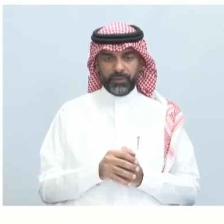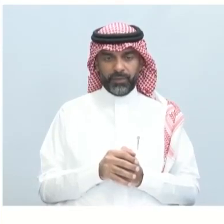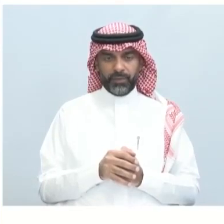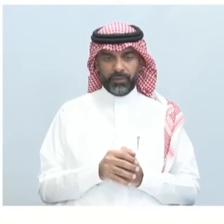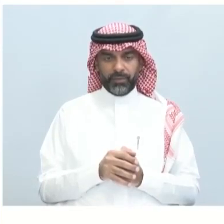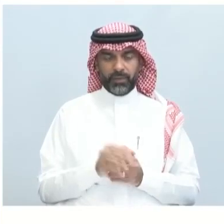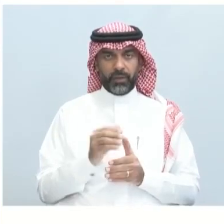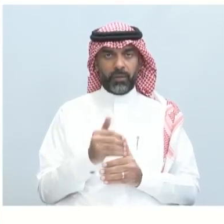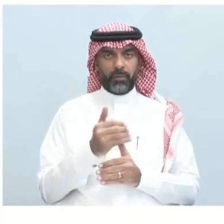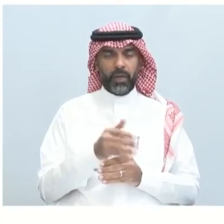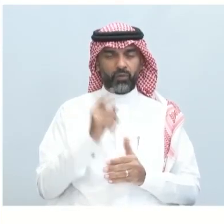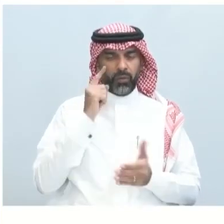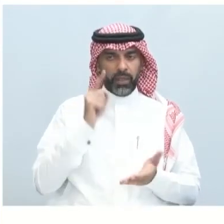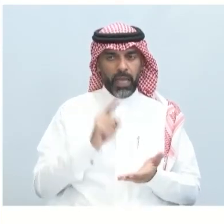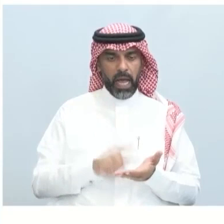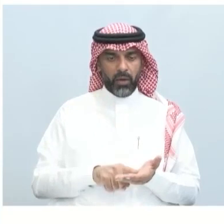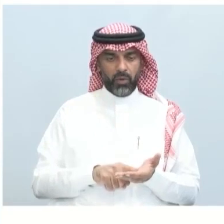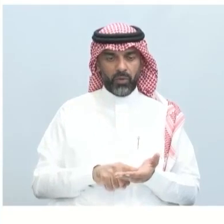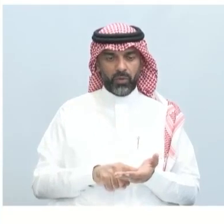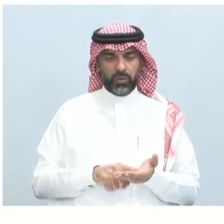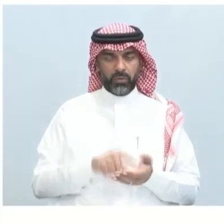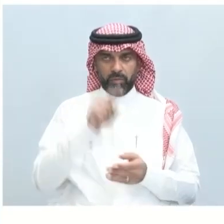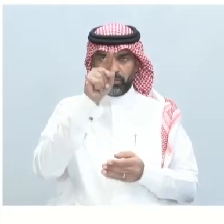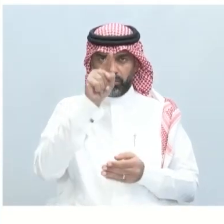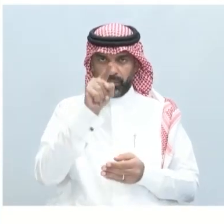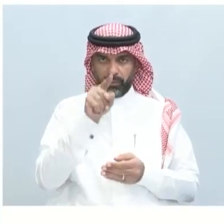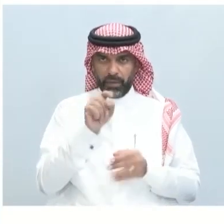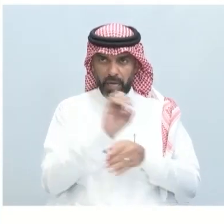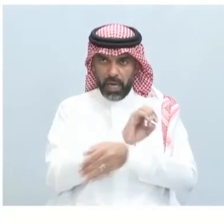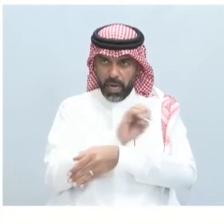بعد ذلك نقوم بالتأكد من جهات الاتصال.